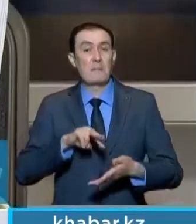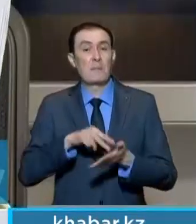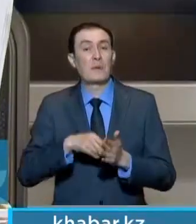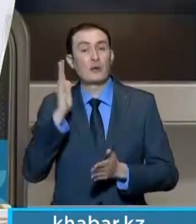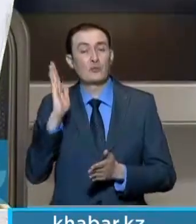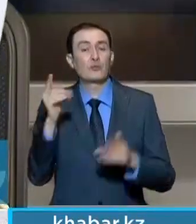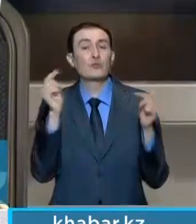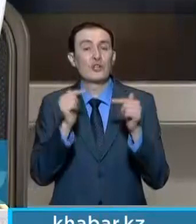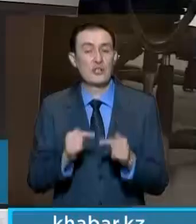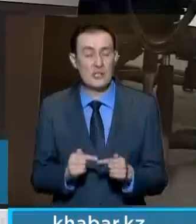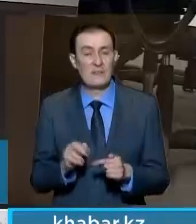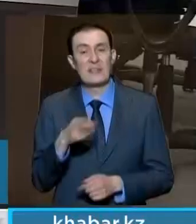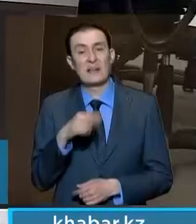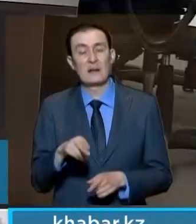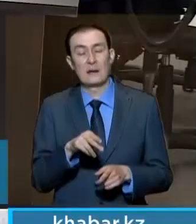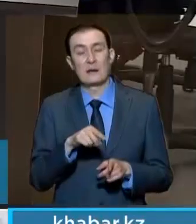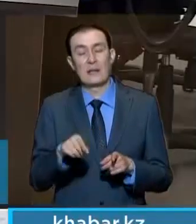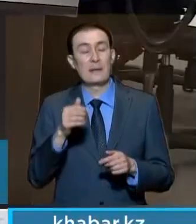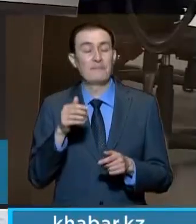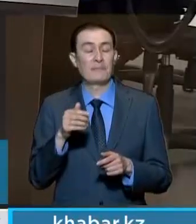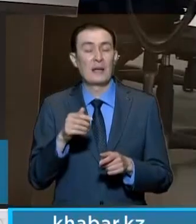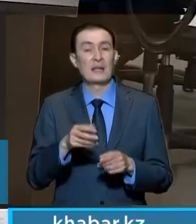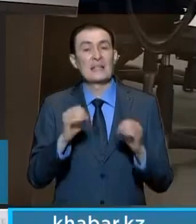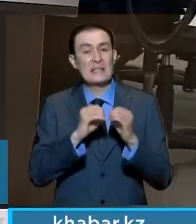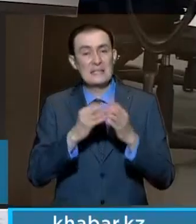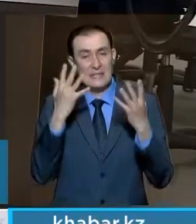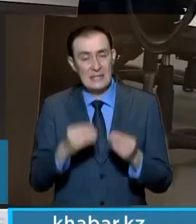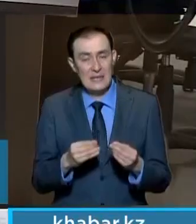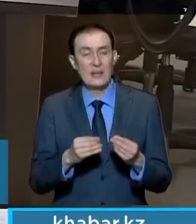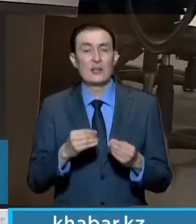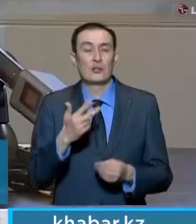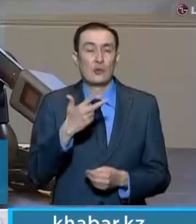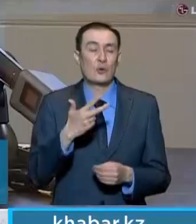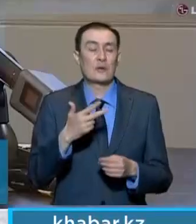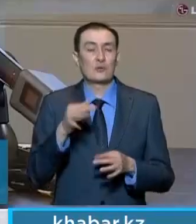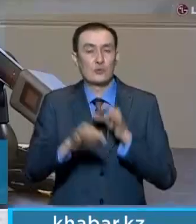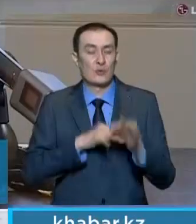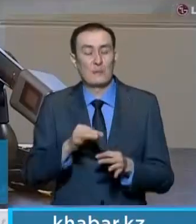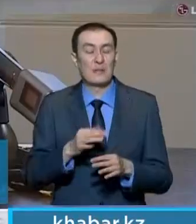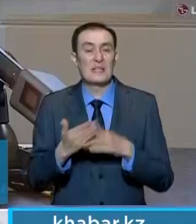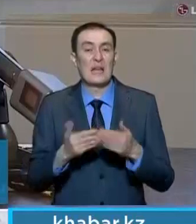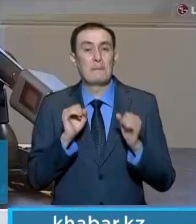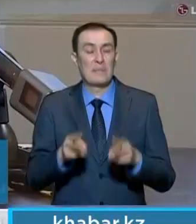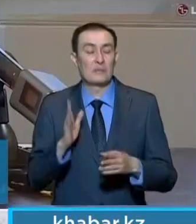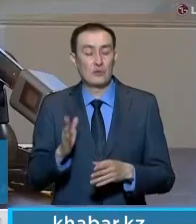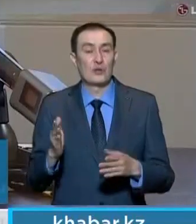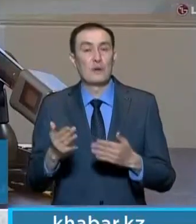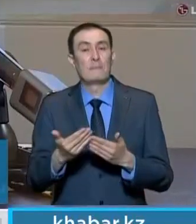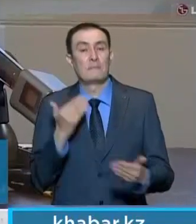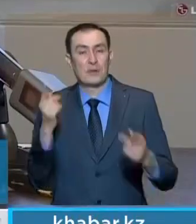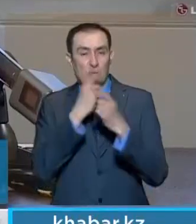будут уточняться на декаду, неделю и на двое-трое суток. При достижении чрезвычайной опасности будут выпускаться